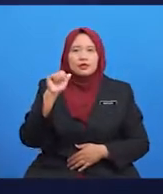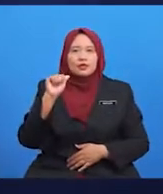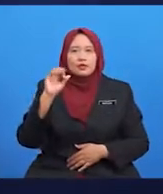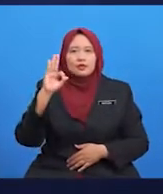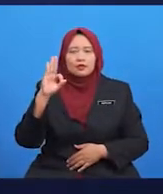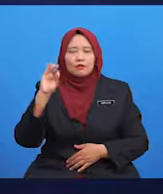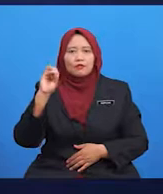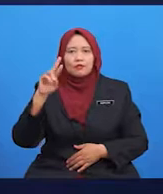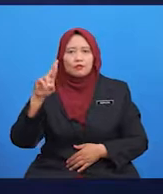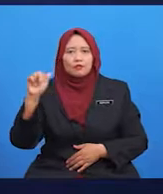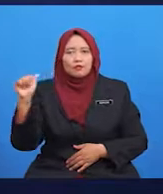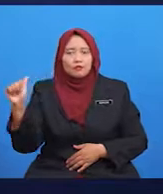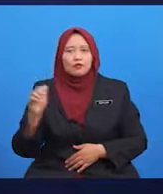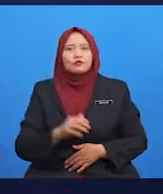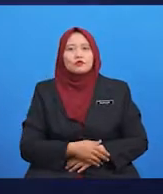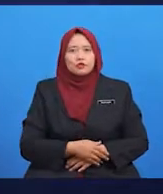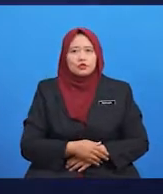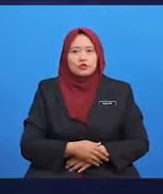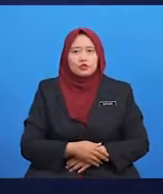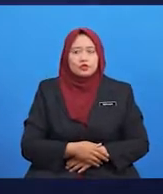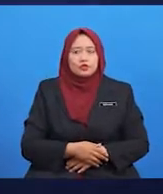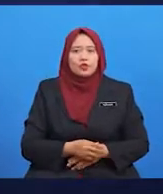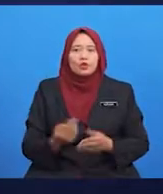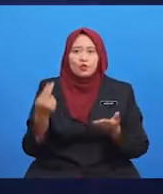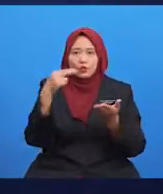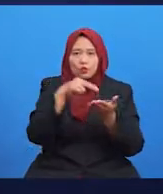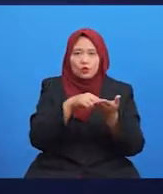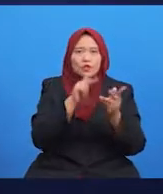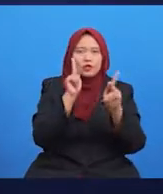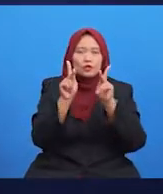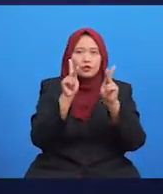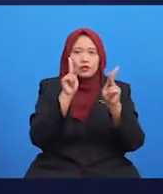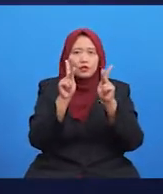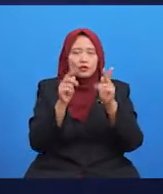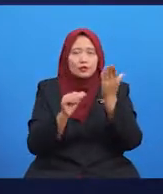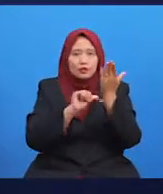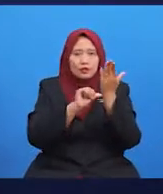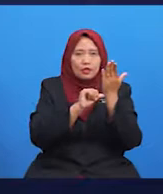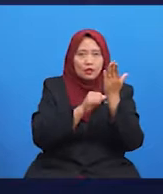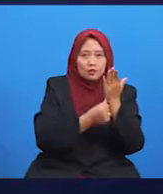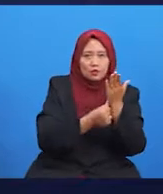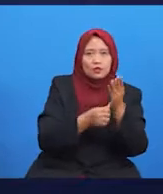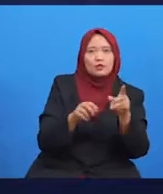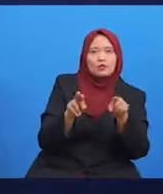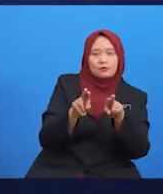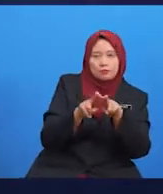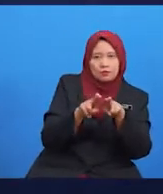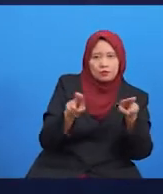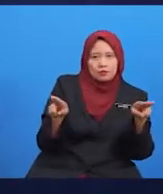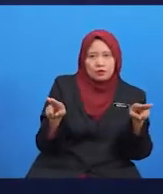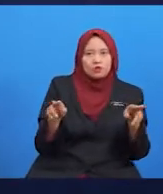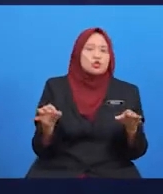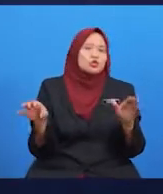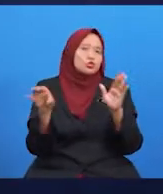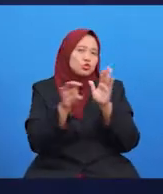kepada perulangan kata di awal baris secara berturut-turut. Contoh perkataan